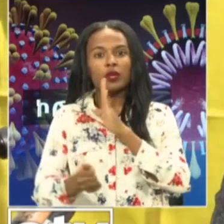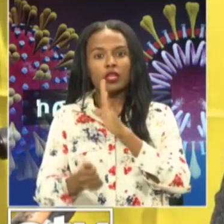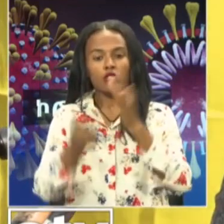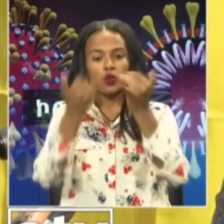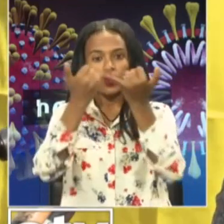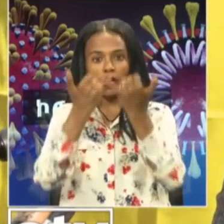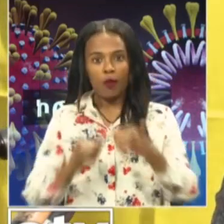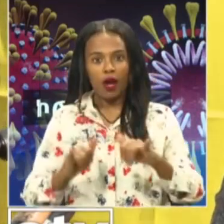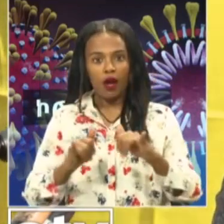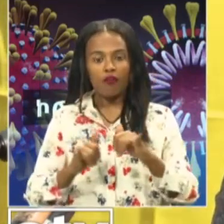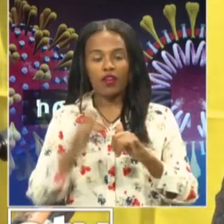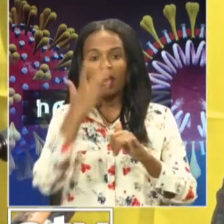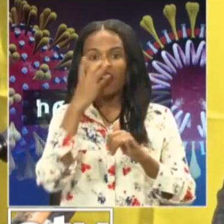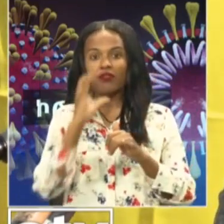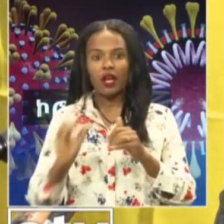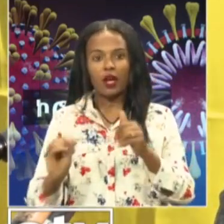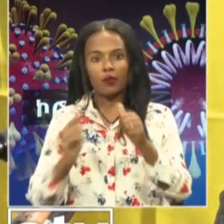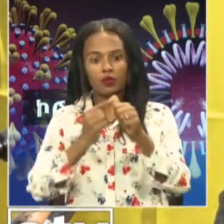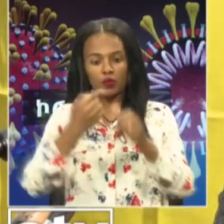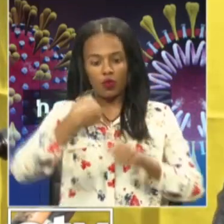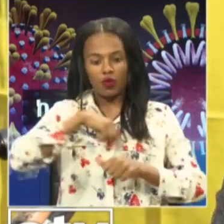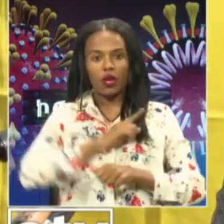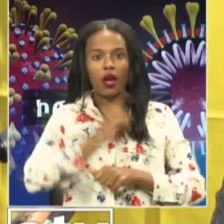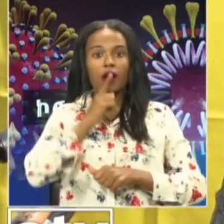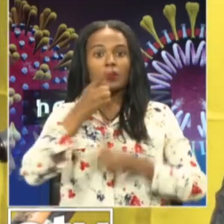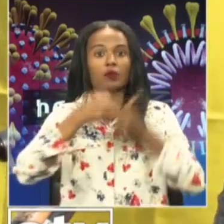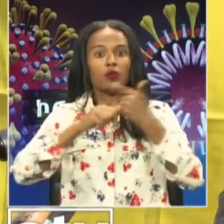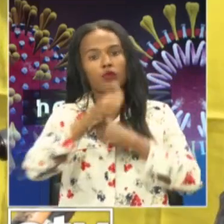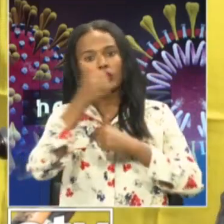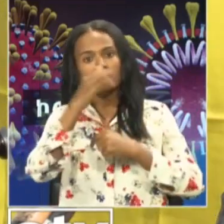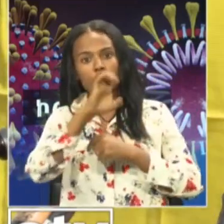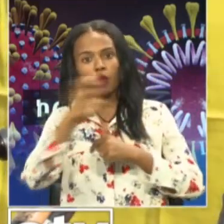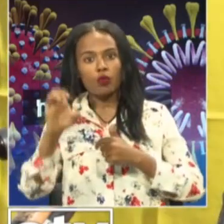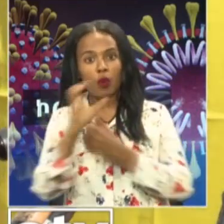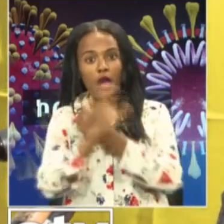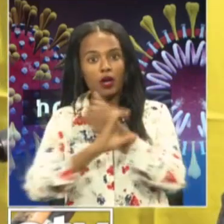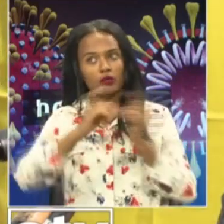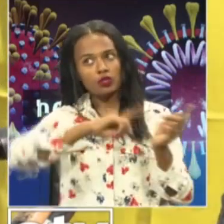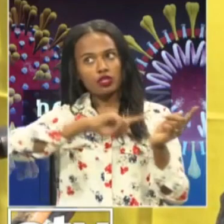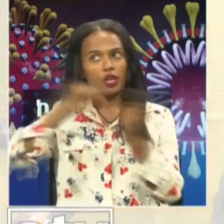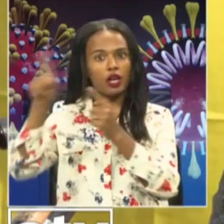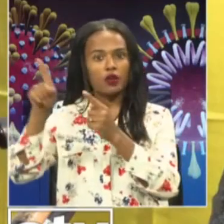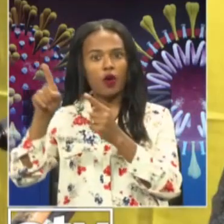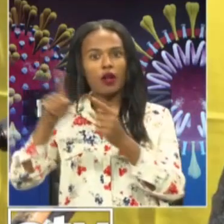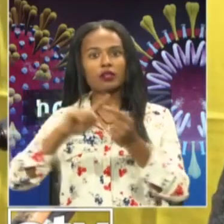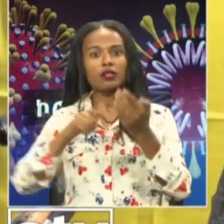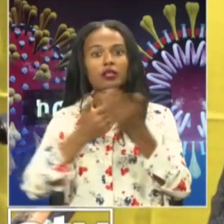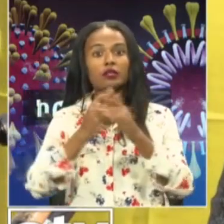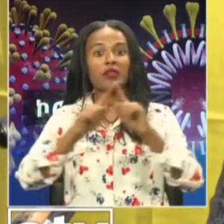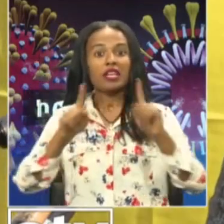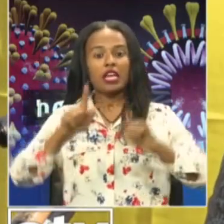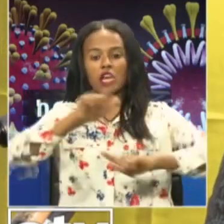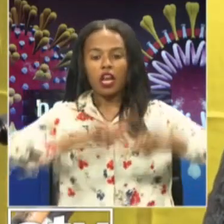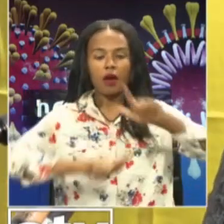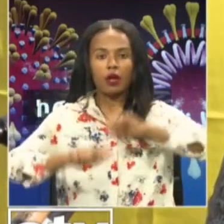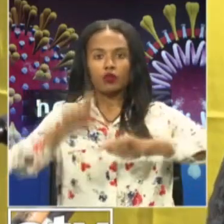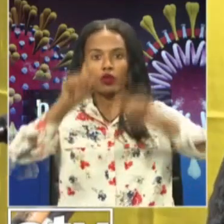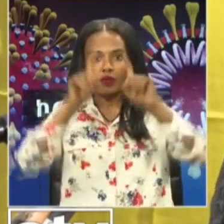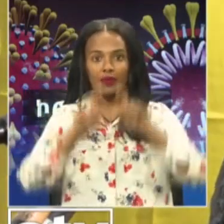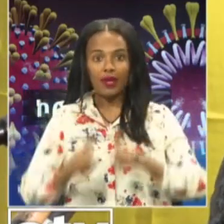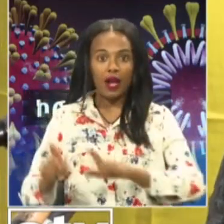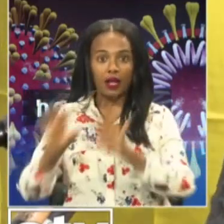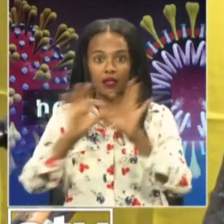ለማካፈል ለአፍሪካ የመጀመሪያው እኛ ጋር ነው የመጡት። ሌሎች የአውሮፓ ሀገሮችም ላይ ሄደዋል። ስለዚህ በተለይ ከላብራቶሪ ምርመራ ጋር